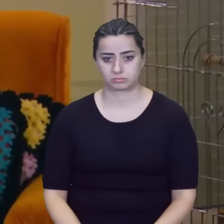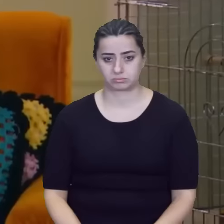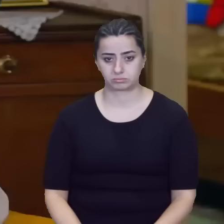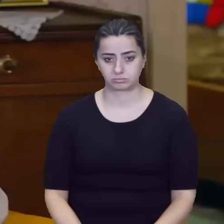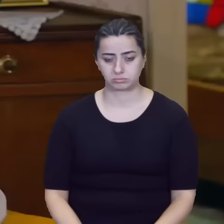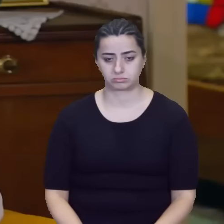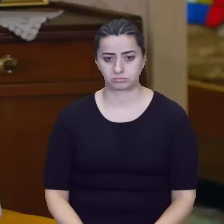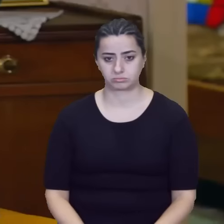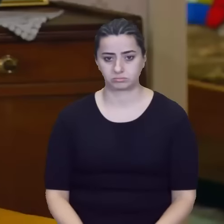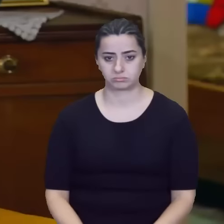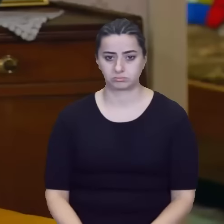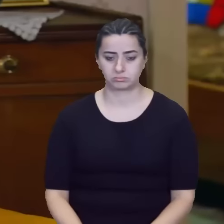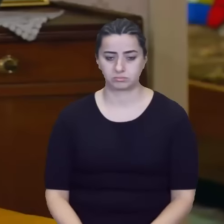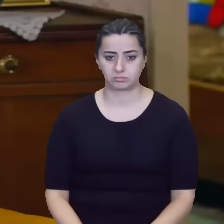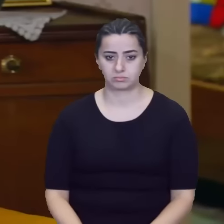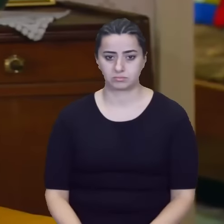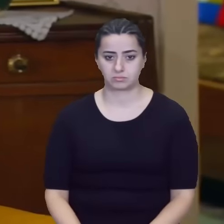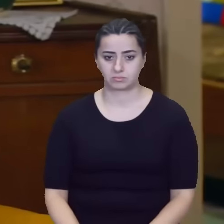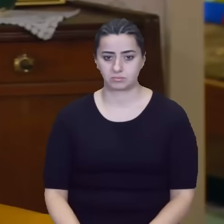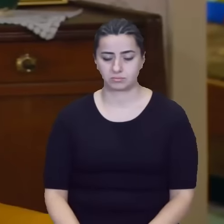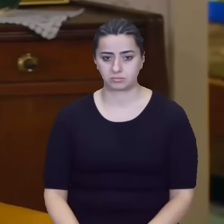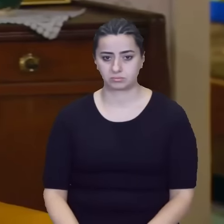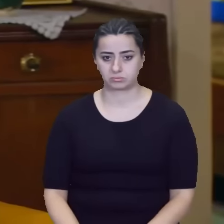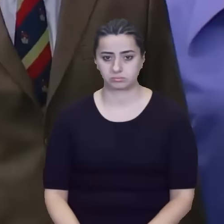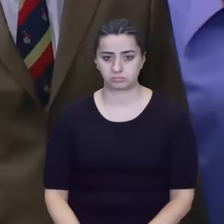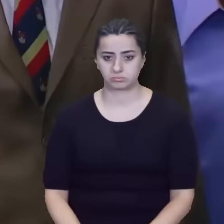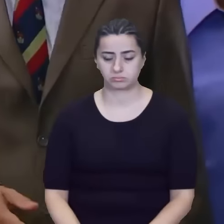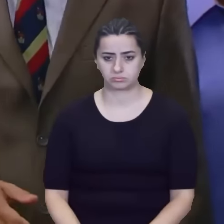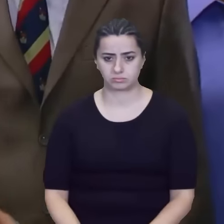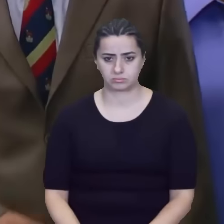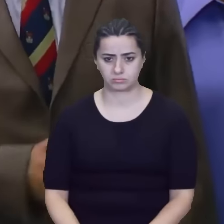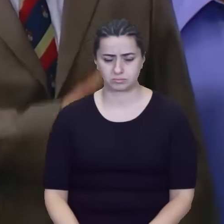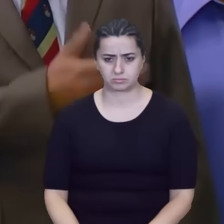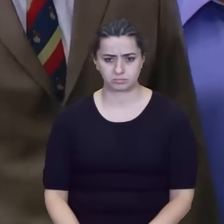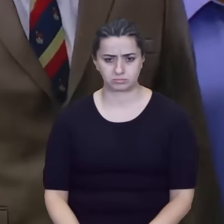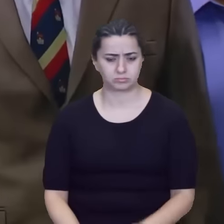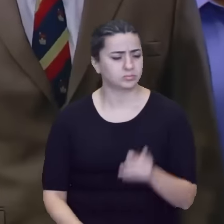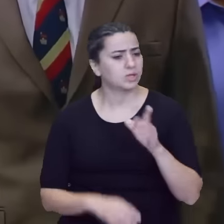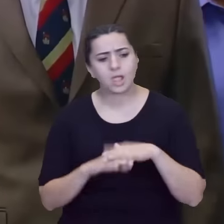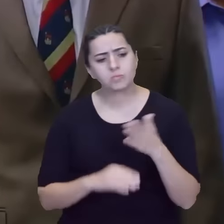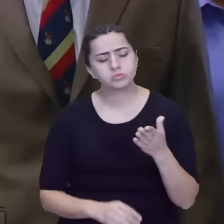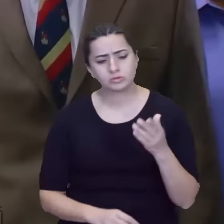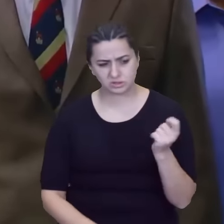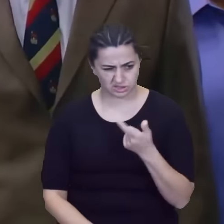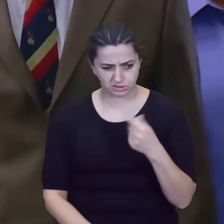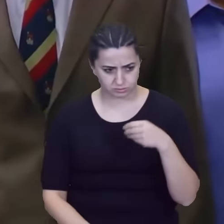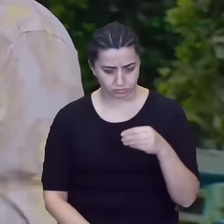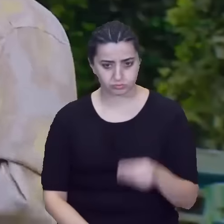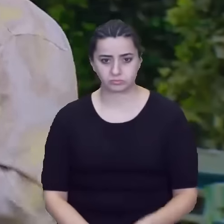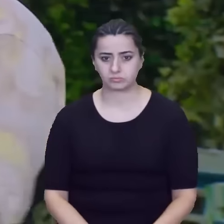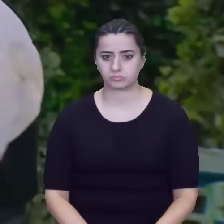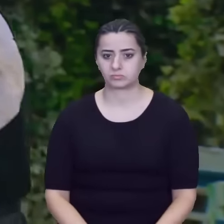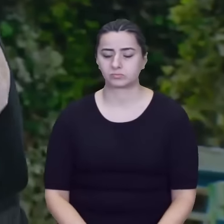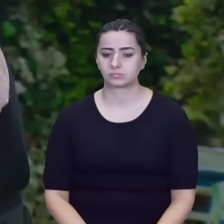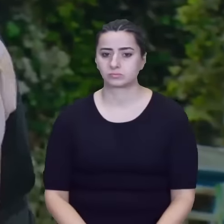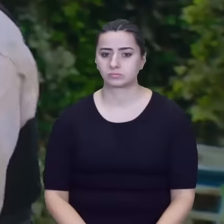Spock'a bakarak ağlıyor. Spock. Sen... Sen ne yapıyorsun burada bakayım? Kaçak satış mı yapıyorsun?